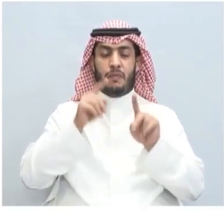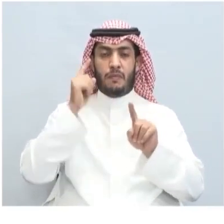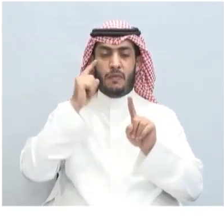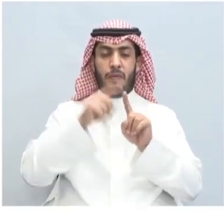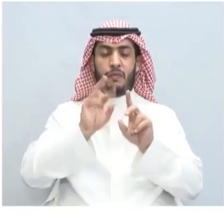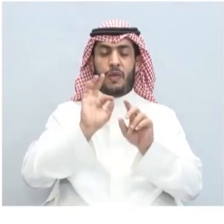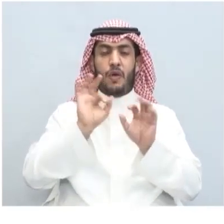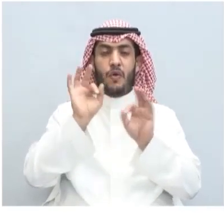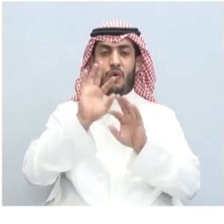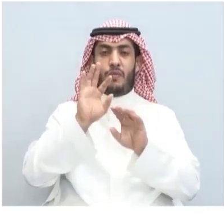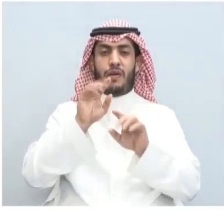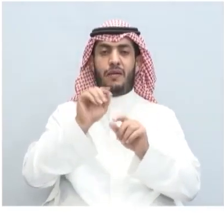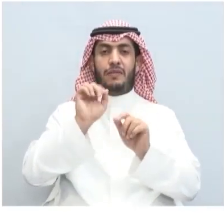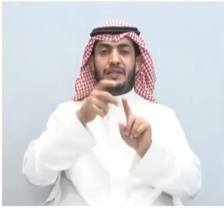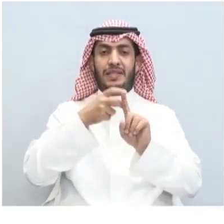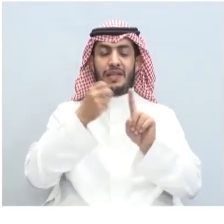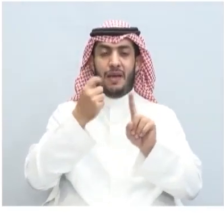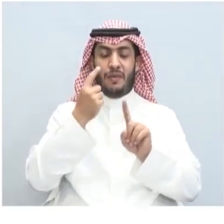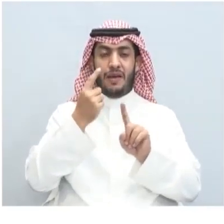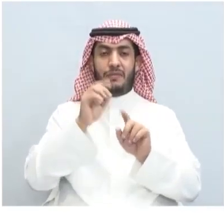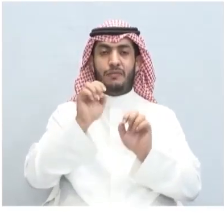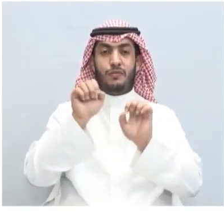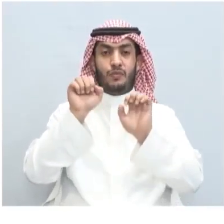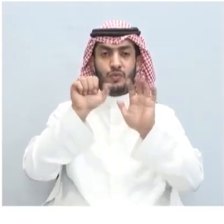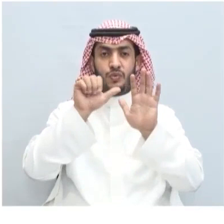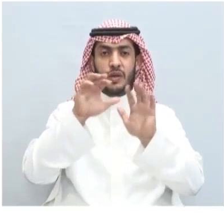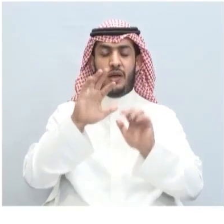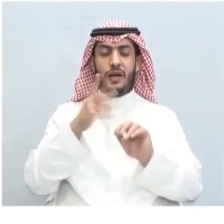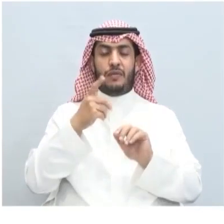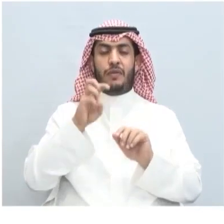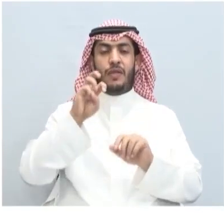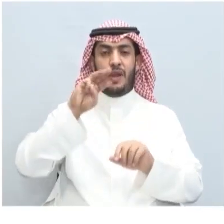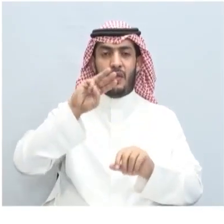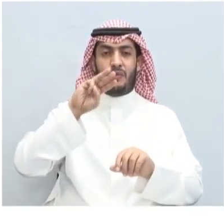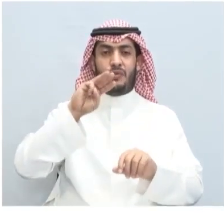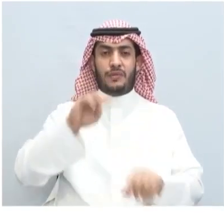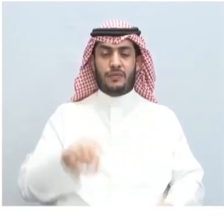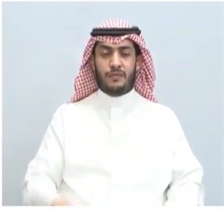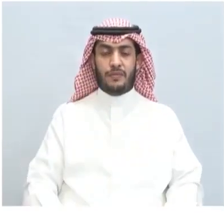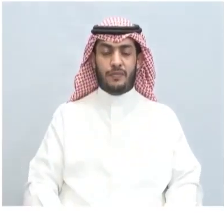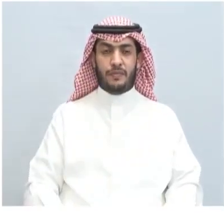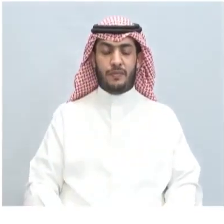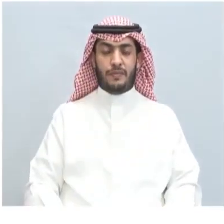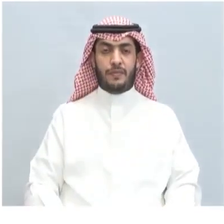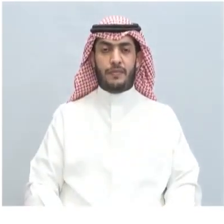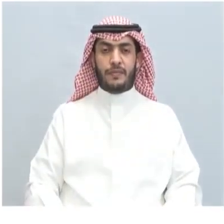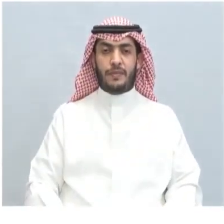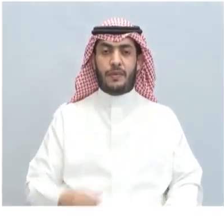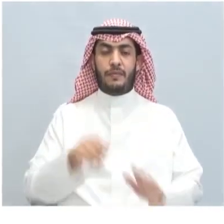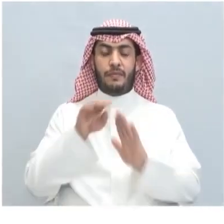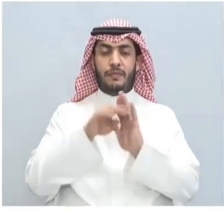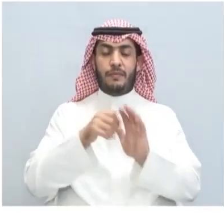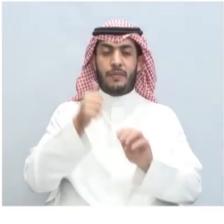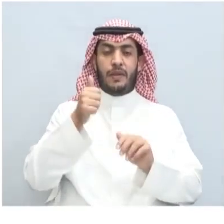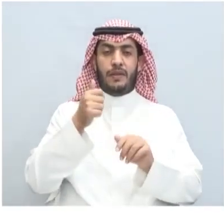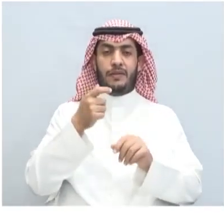مع مثلا ربع ريال لكل مثلا سته اشهر او لكل ثلاثه اشهر وبالتاكيد العائد ذكرنا